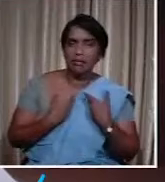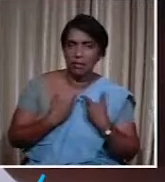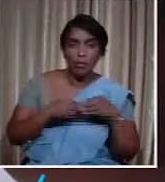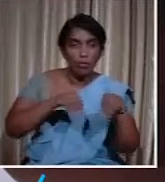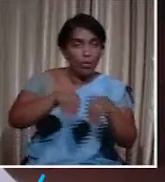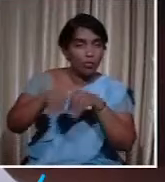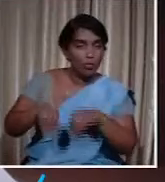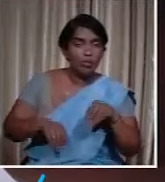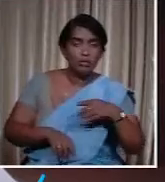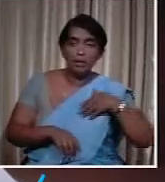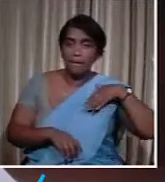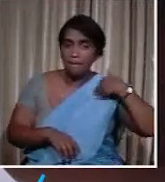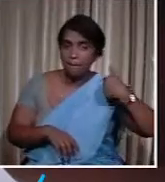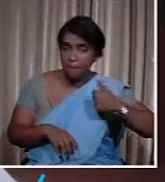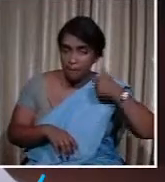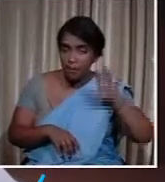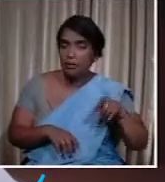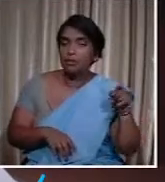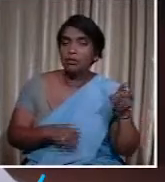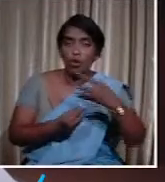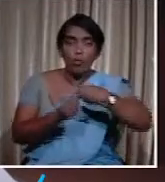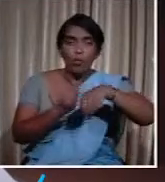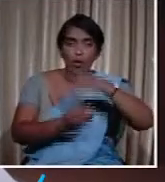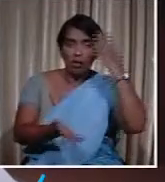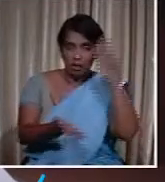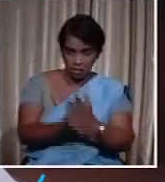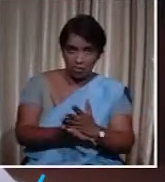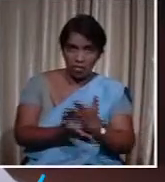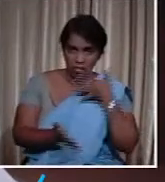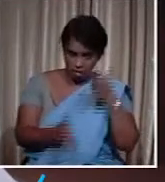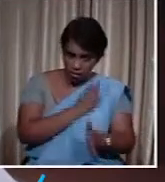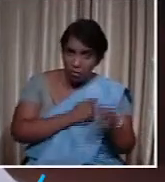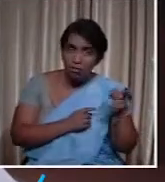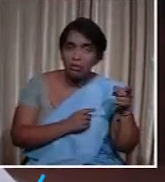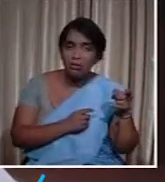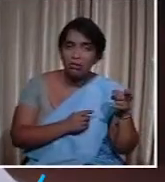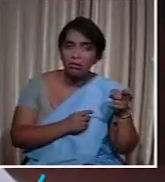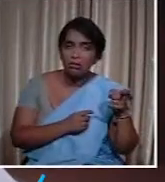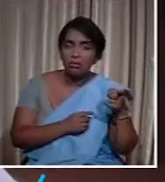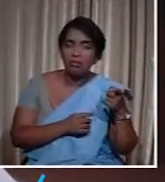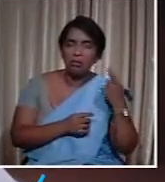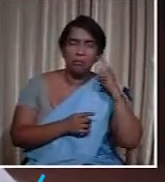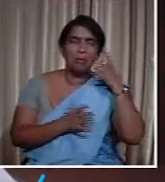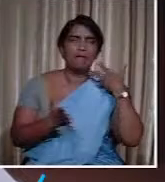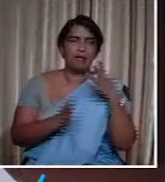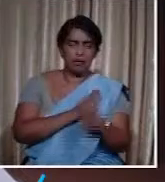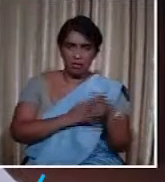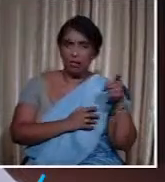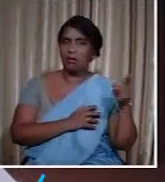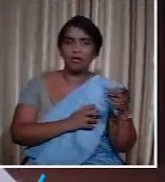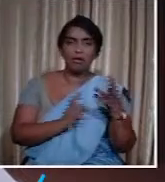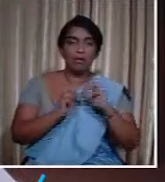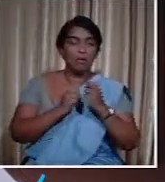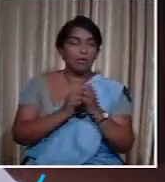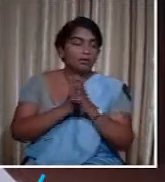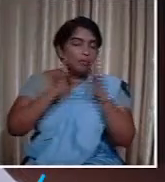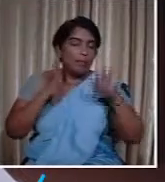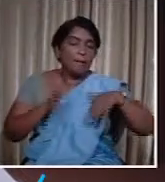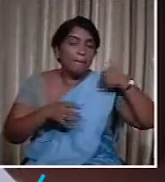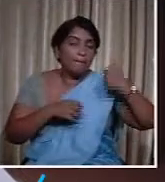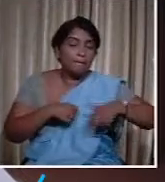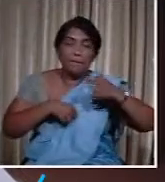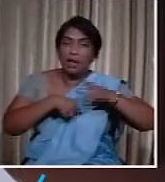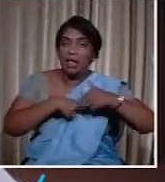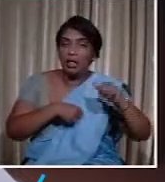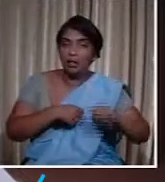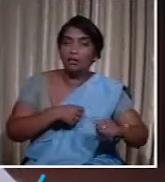කුස්කර්මාන්තයට අවශ්‍යන ප්‍රධාන යෙදුමක් වන පෝර නතර කිරීම අත්වරද්දද මේ අර්බුදය තවත් වර්ධනය වෙන ප්‍රධාන හේතුවක් වුණා